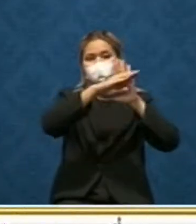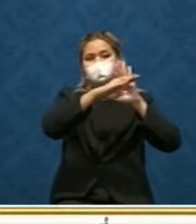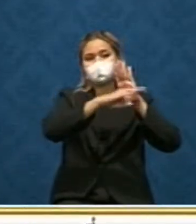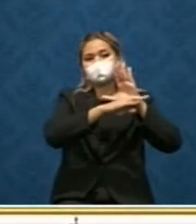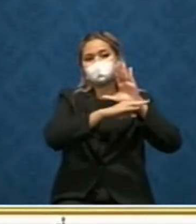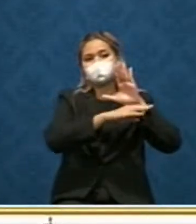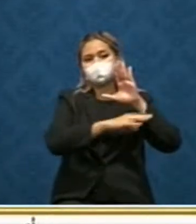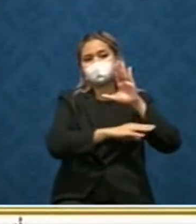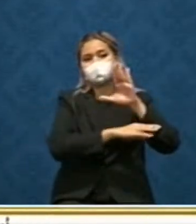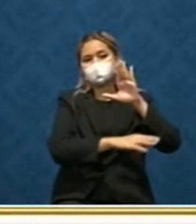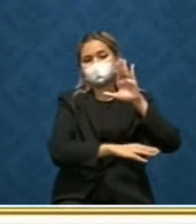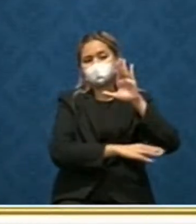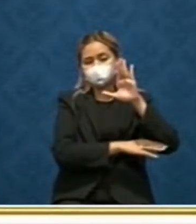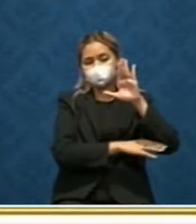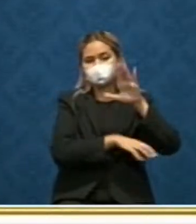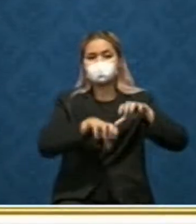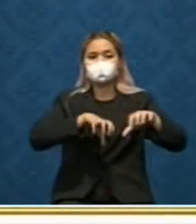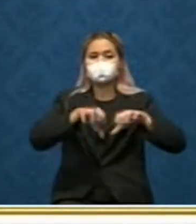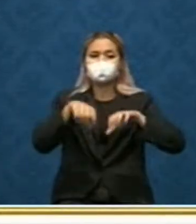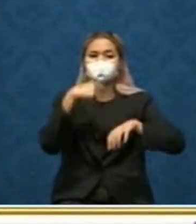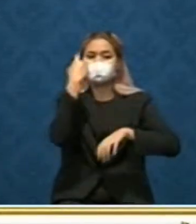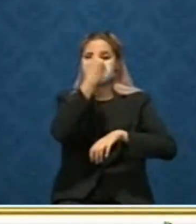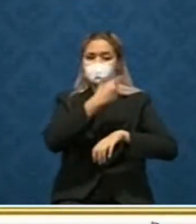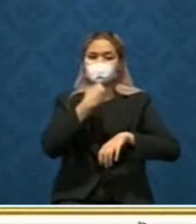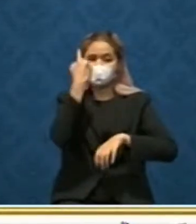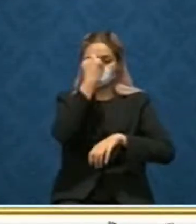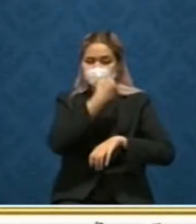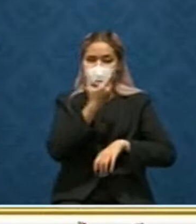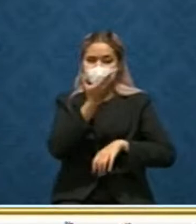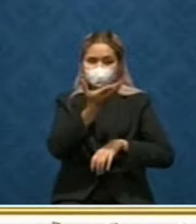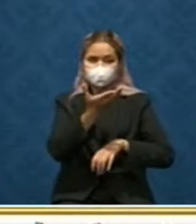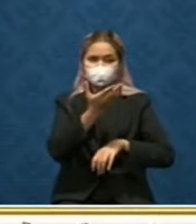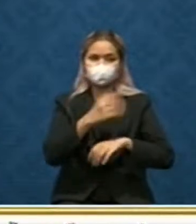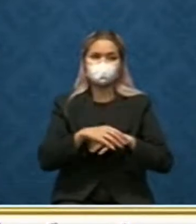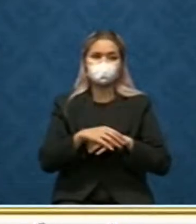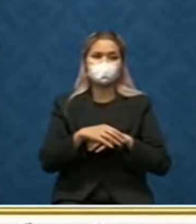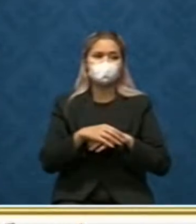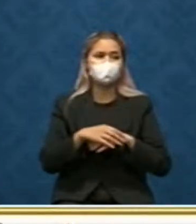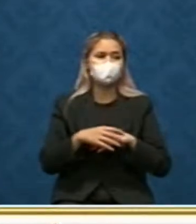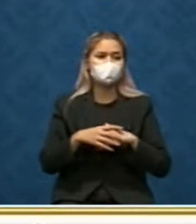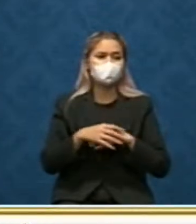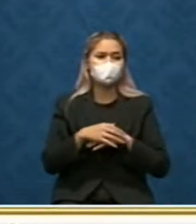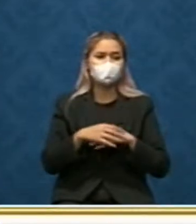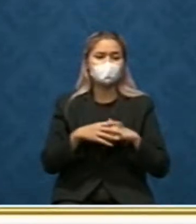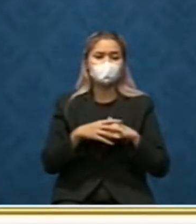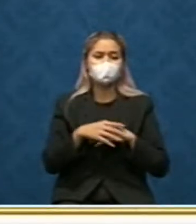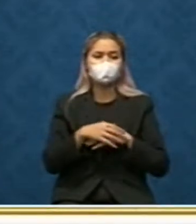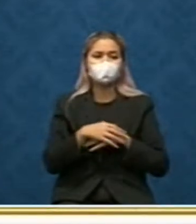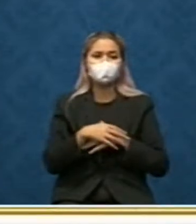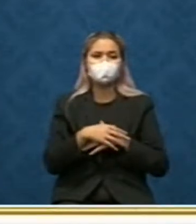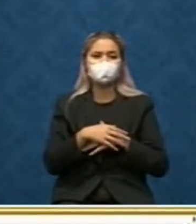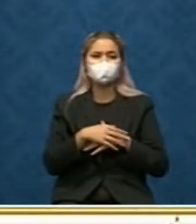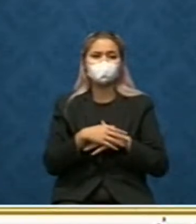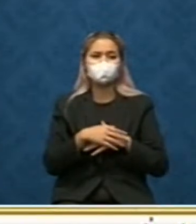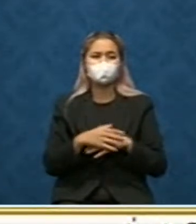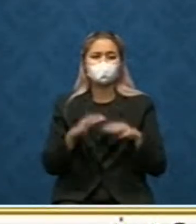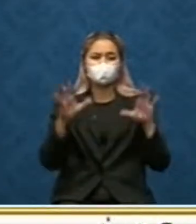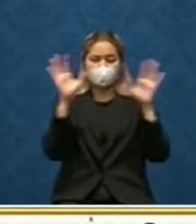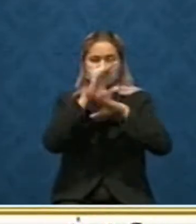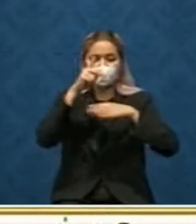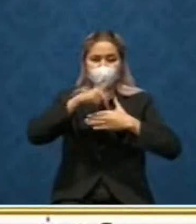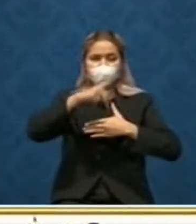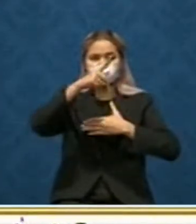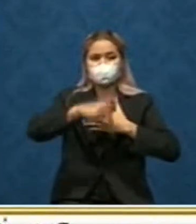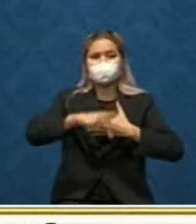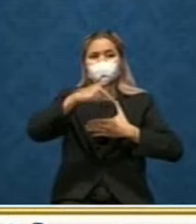จัดโยใครครับ จัดโดยพศษ้าพิศษ้าก็คือ โปรแกรมการประเมิน